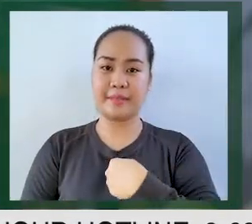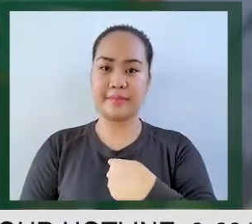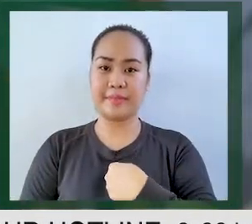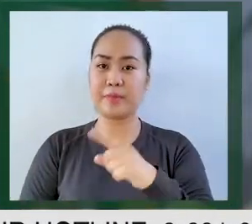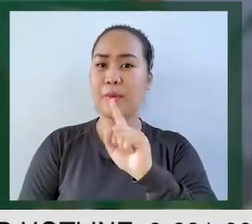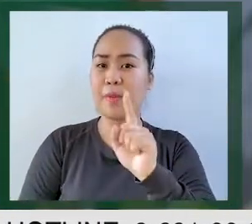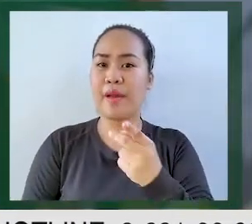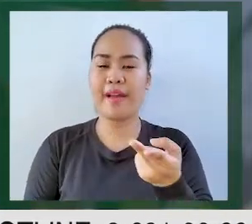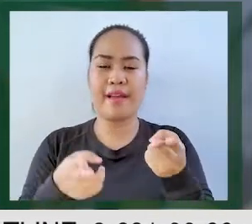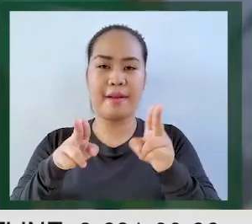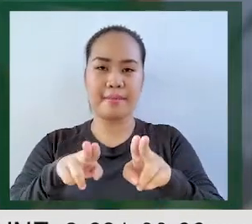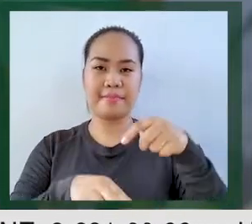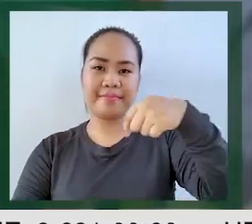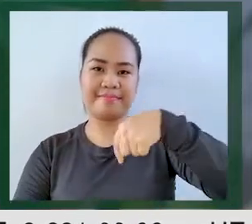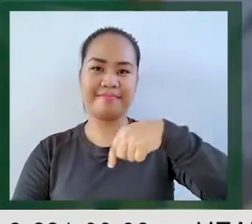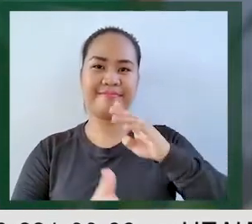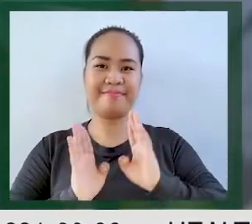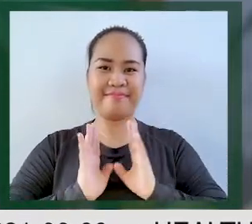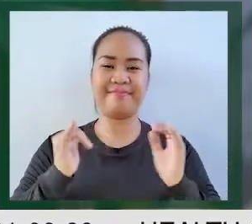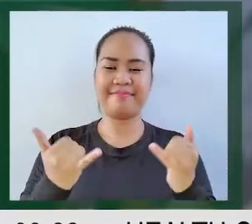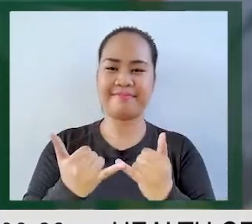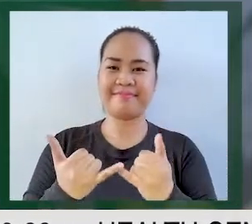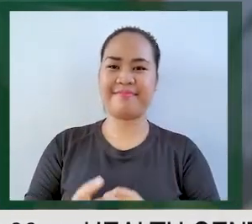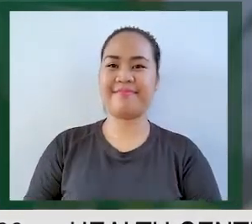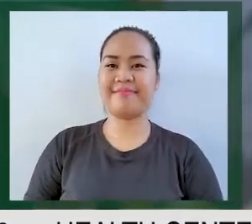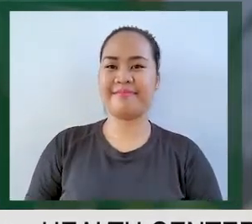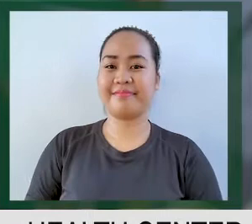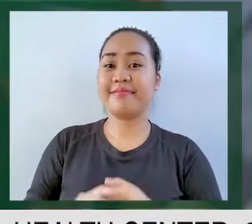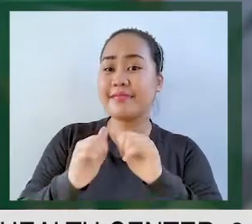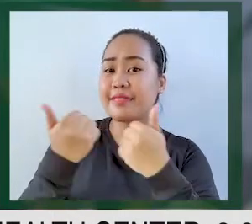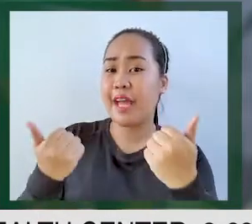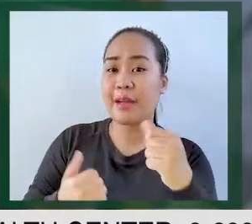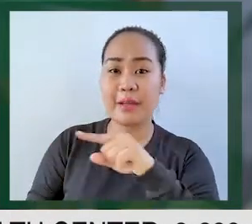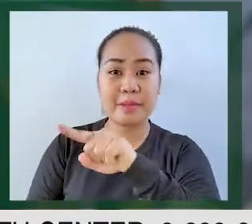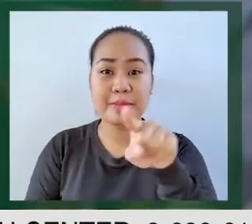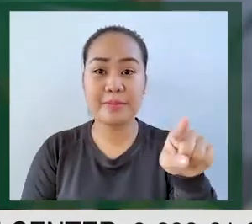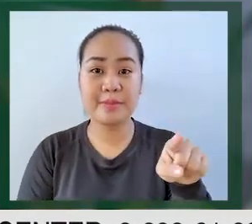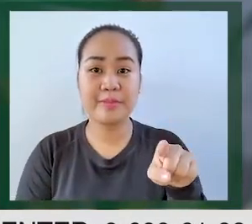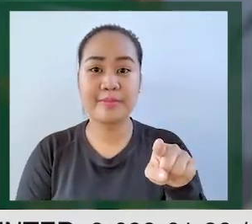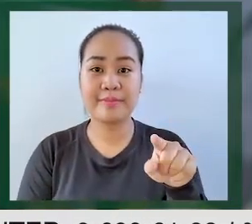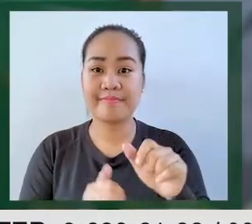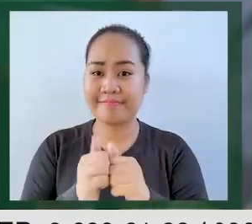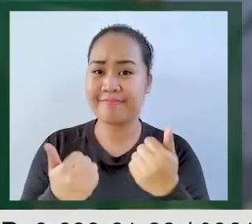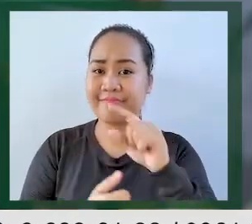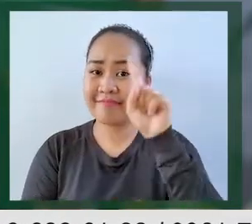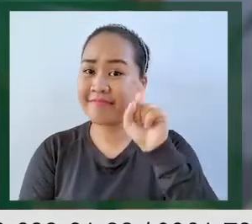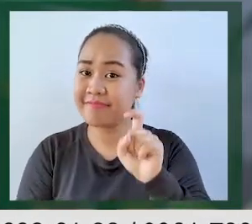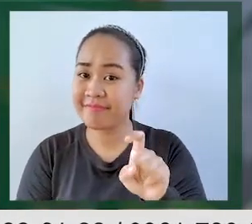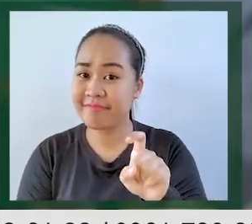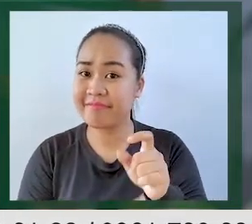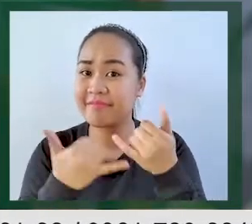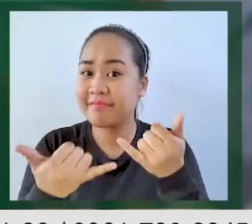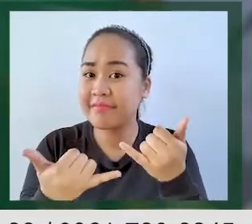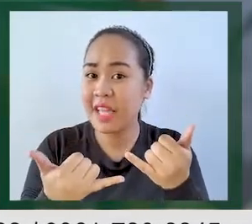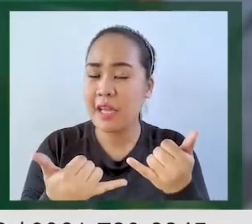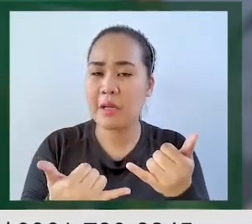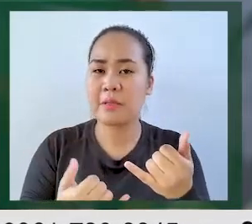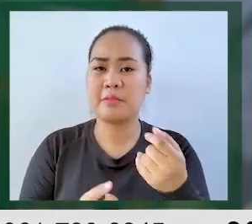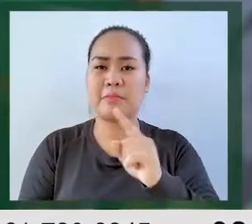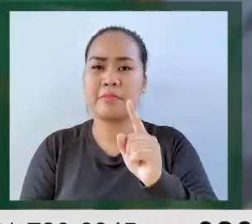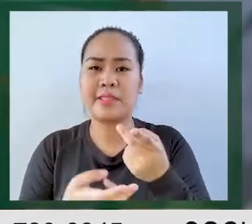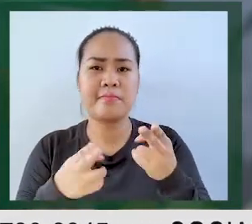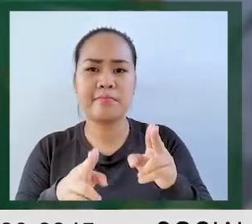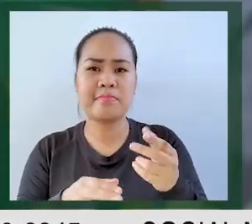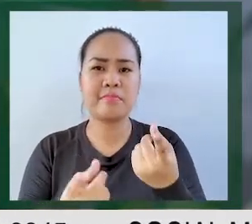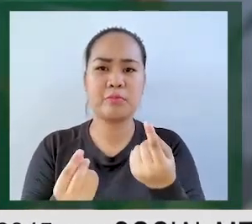mga kaganapan dito po sa barangay. So, kamusta po tayo? How are we dealing with